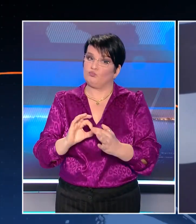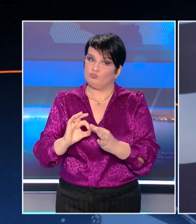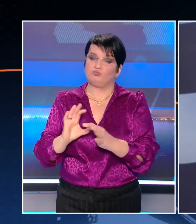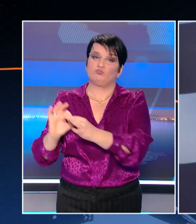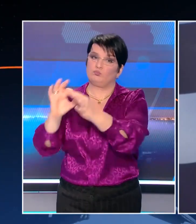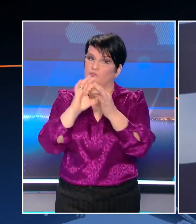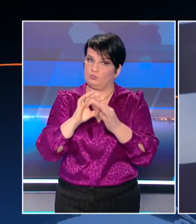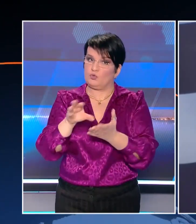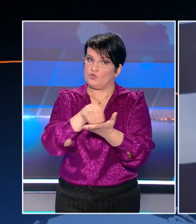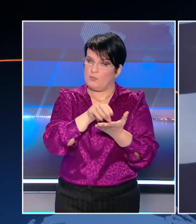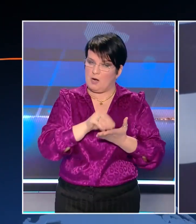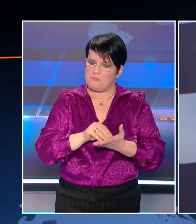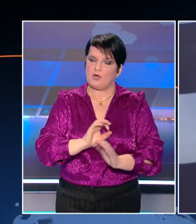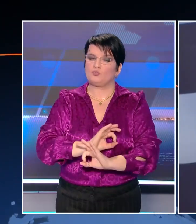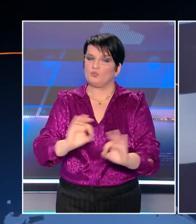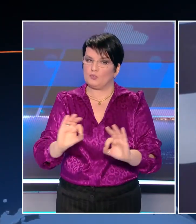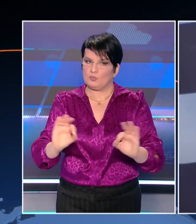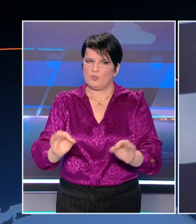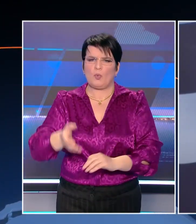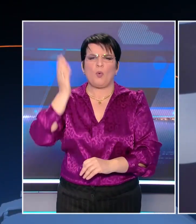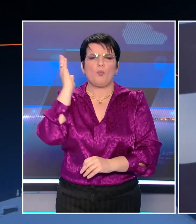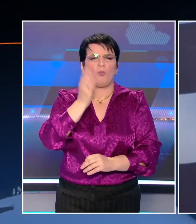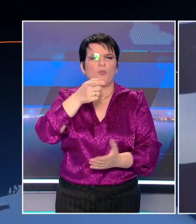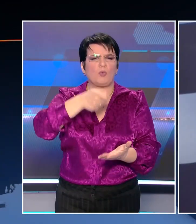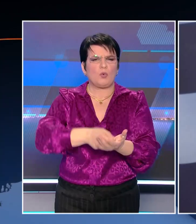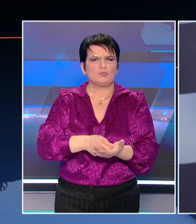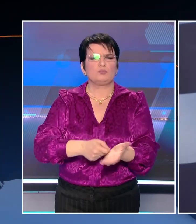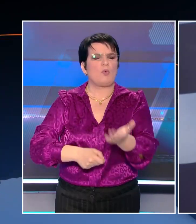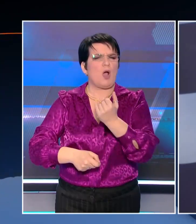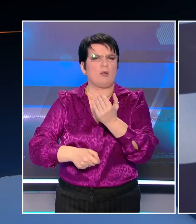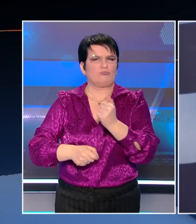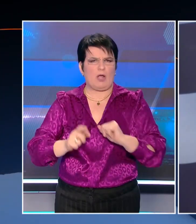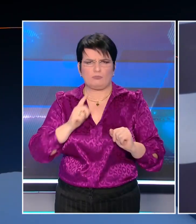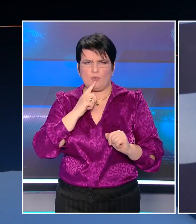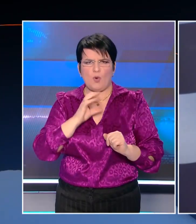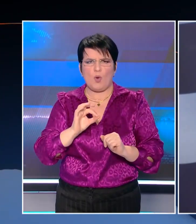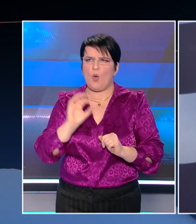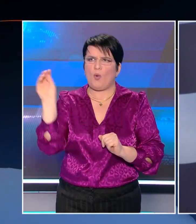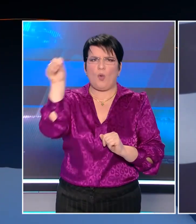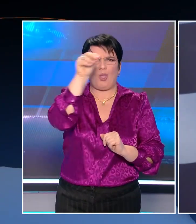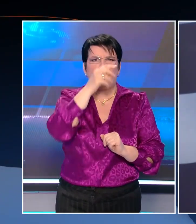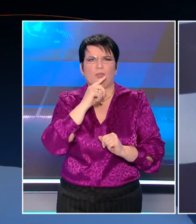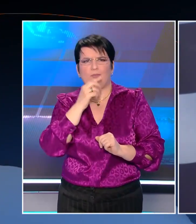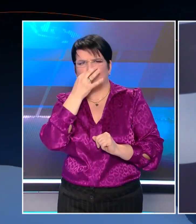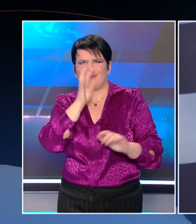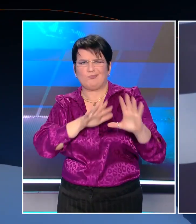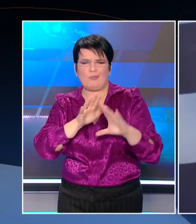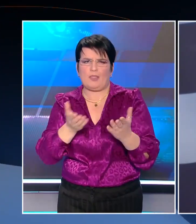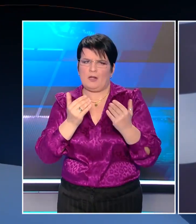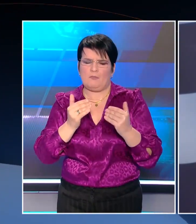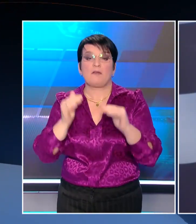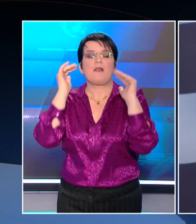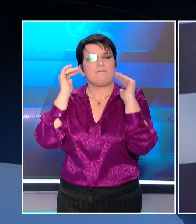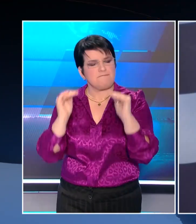συνεργαστεί. Ούτε θεωρώ ότι τα παρόντα πρόστιμα δημιουργούν την εικόνα γενικευμένης εσχροκέρδειας. Παραμένουν τα πρόστιμα